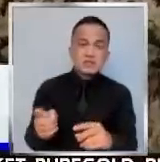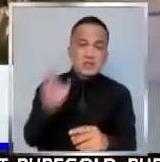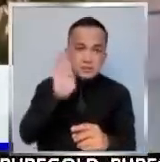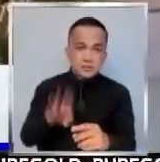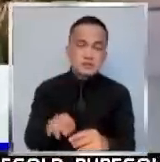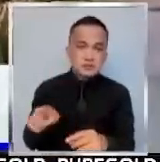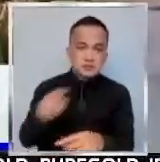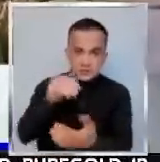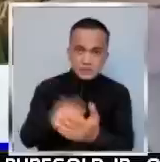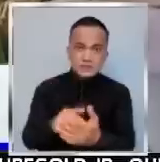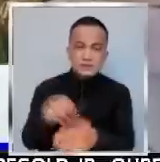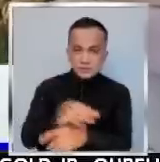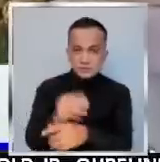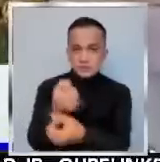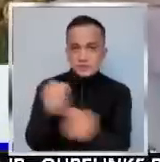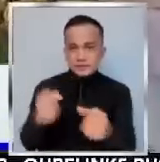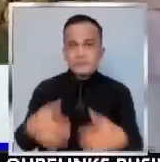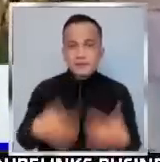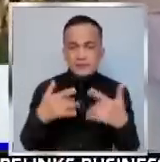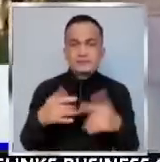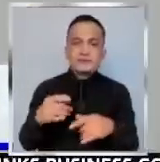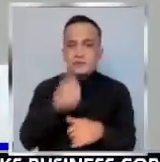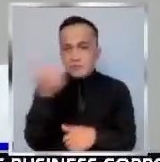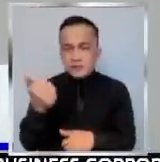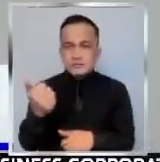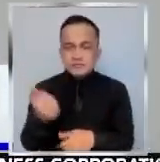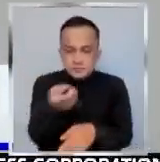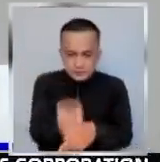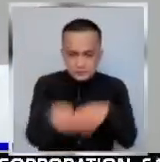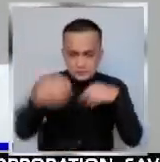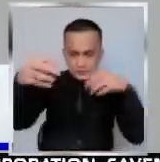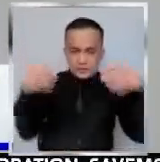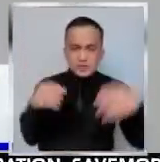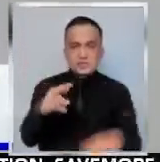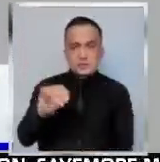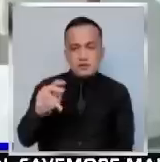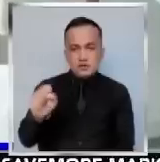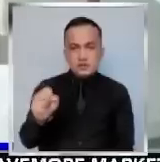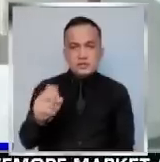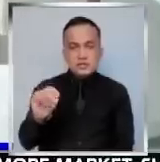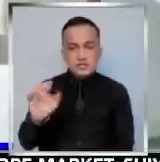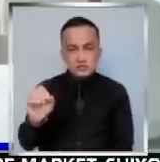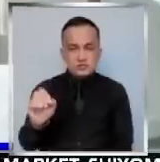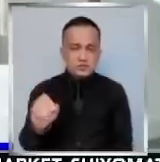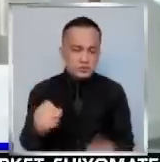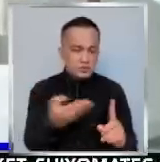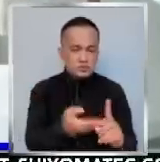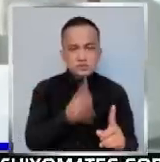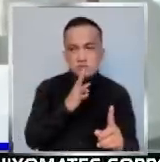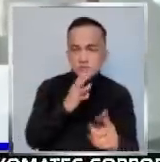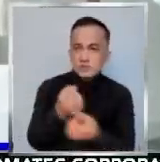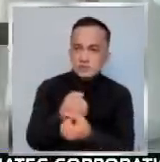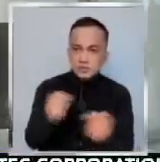ng misyong isalba ang buhay ng kapwa. Nakaburol sa Santissima Trinidad sa Malolos, si Narciso. Ang rescuer po natin sa Bulacan Rescue